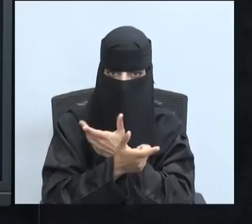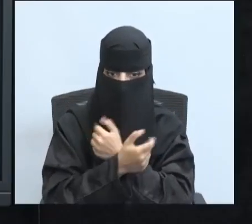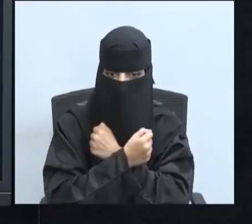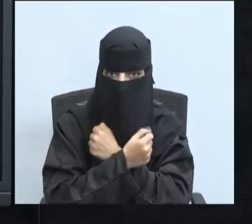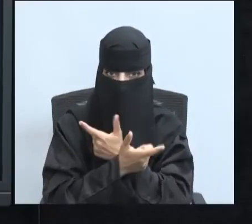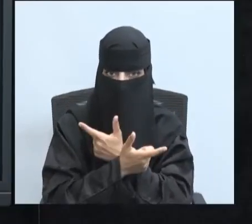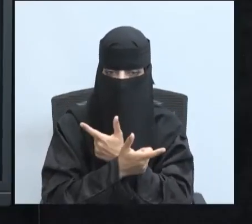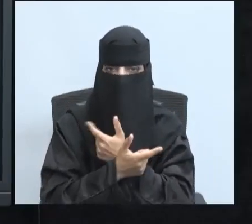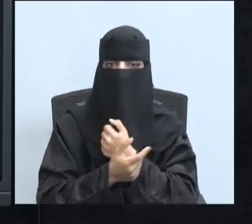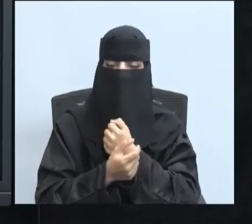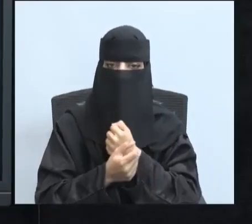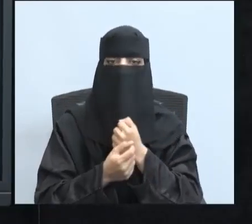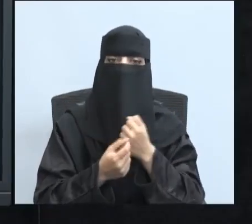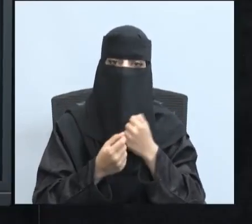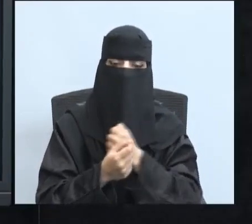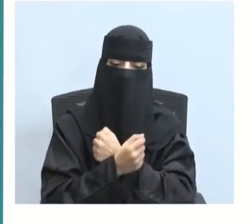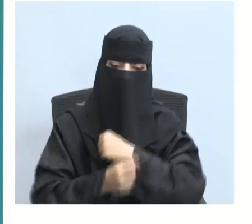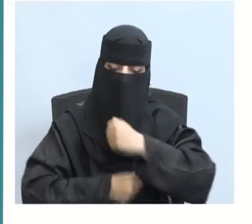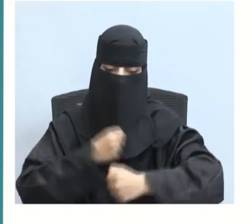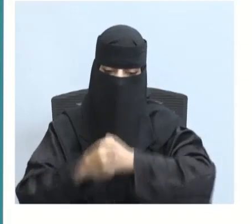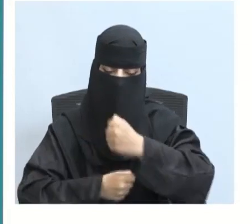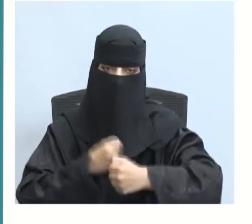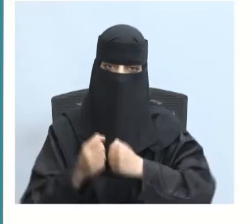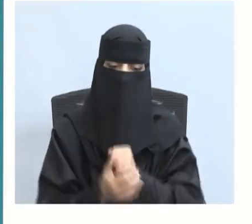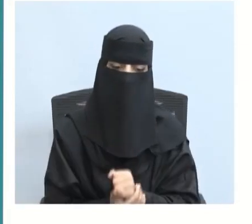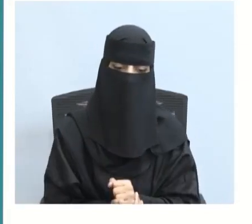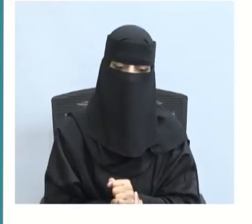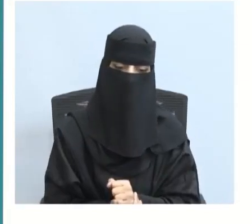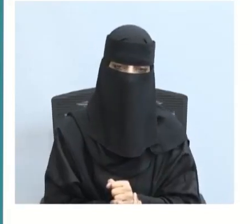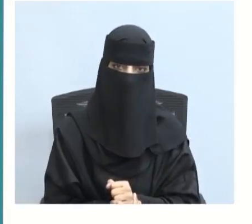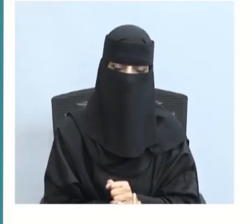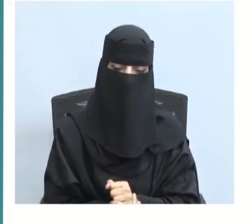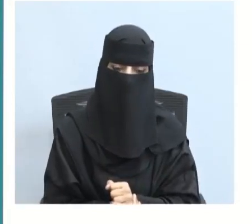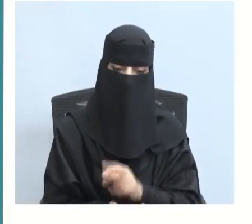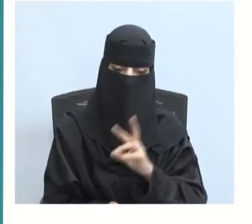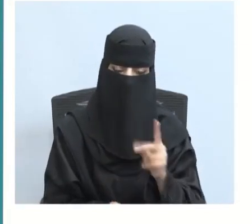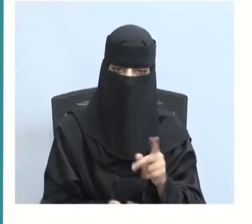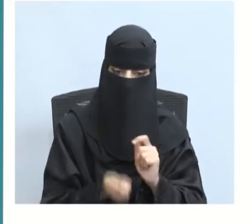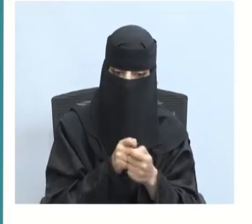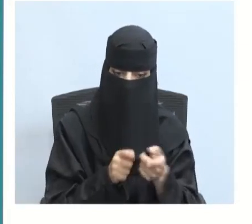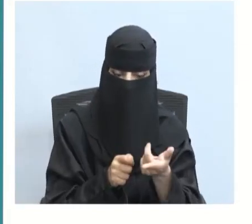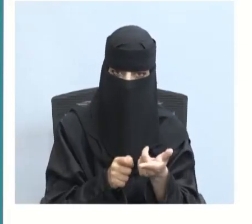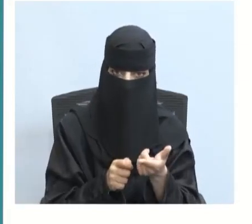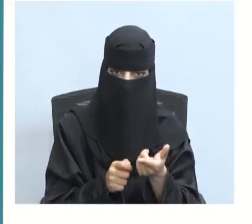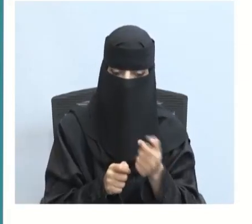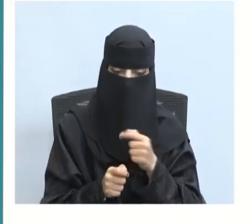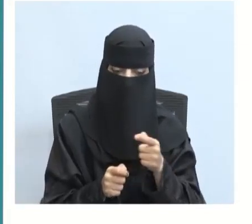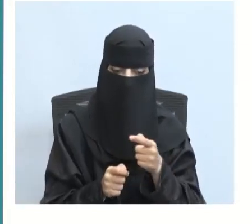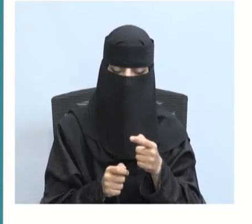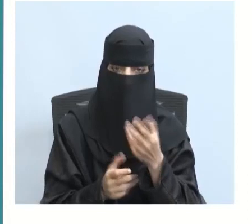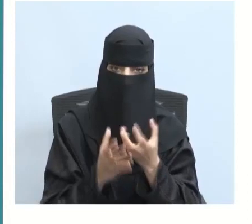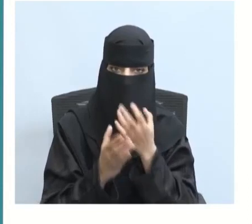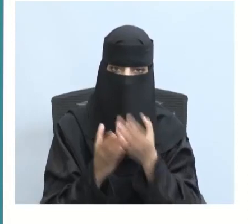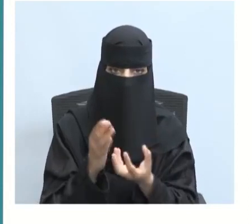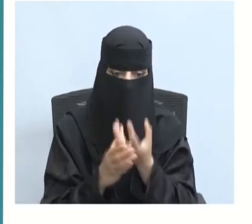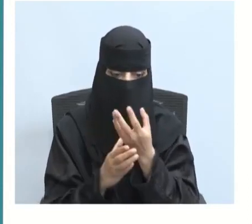الماضيه نستطيع تحريكها بالانقباض والانبساط ايضا طاقه حركيه ايضا تتحول نتيجه الاحتراق الى